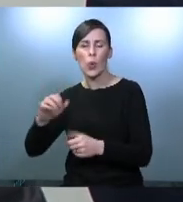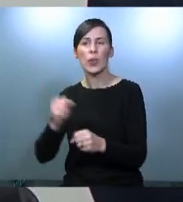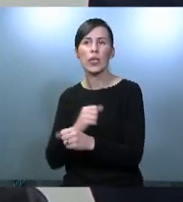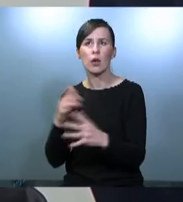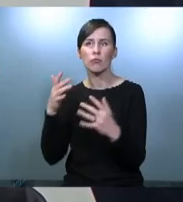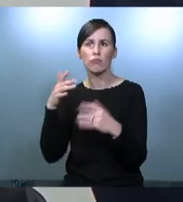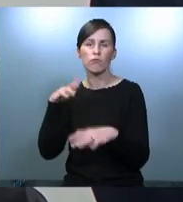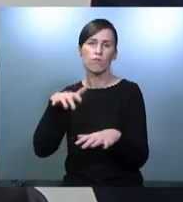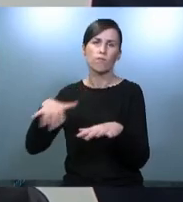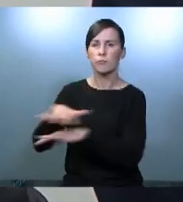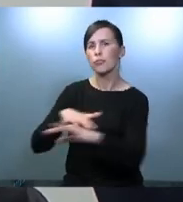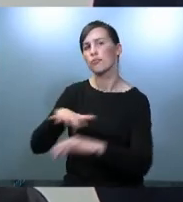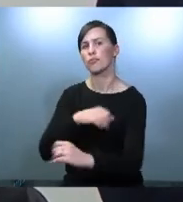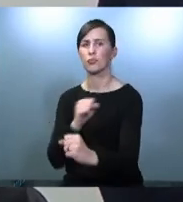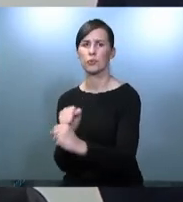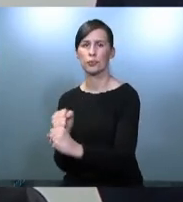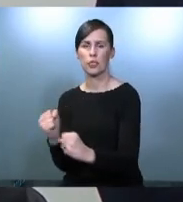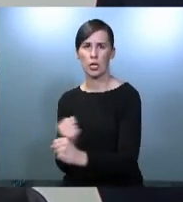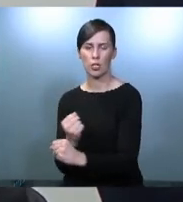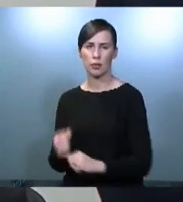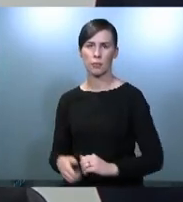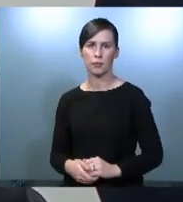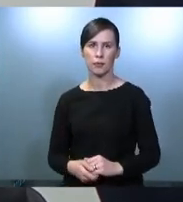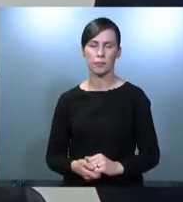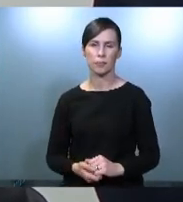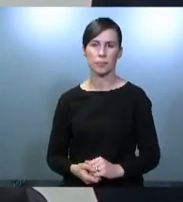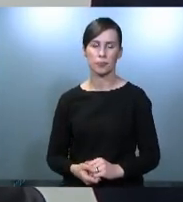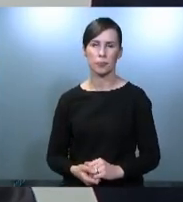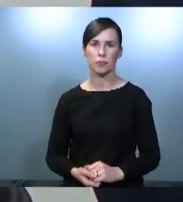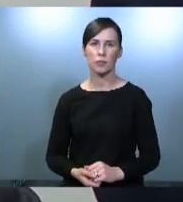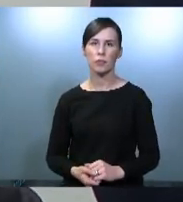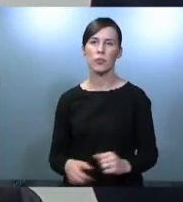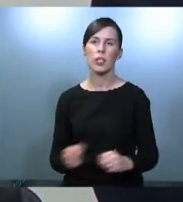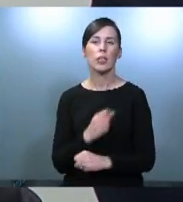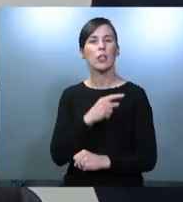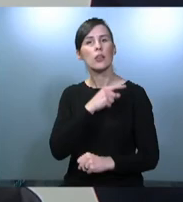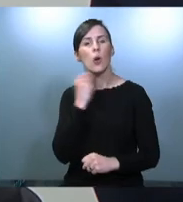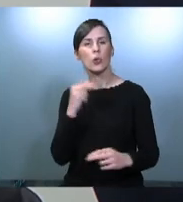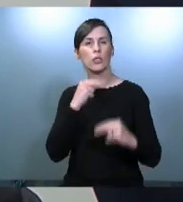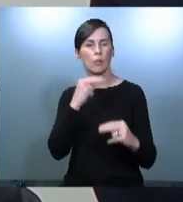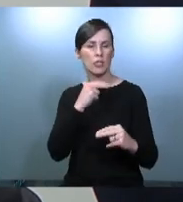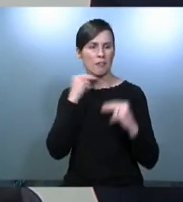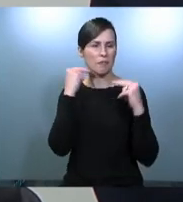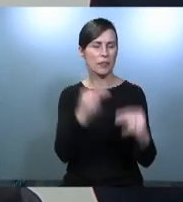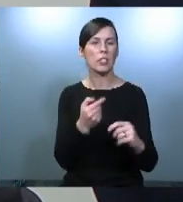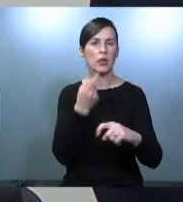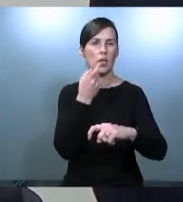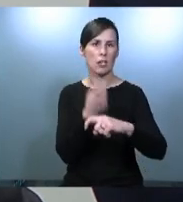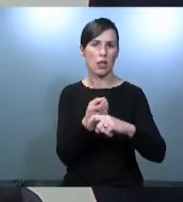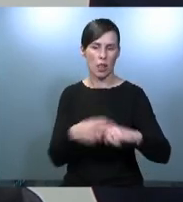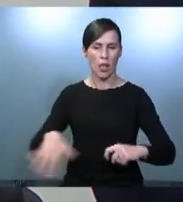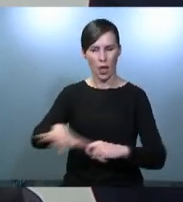verslo organizacijomis. Labai svarbu, kad didelis dėmesys būtų skiriamas tam, kad Kėdainiai taptų